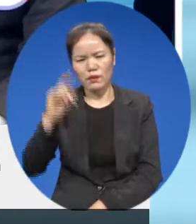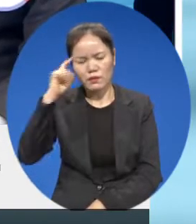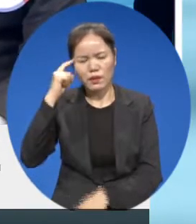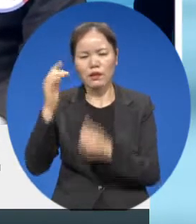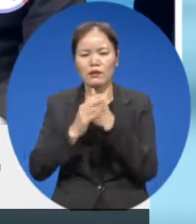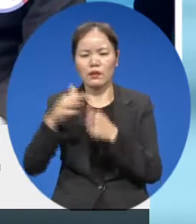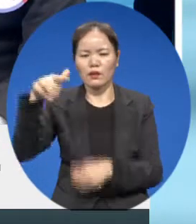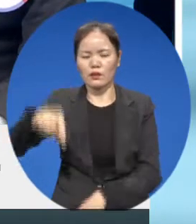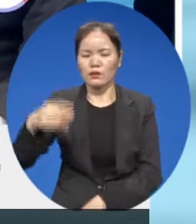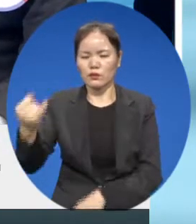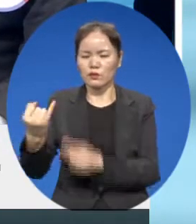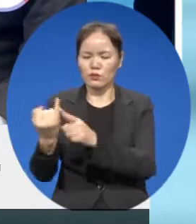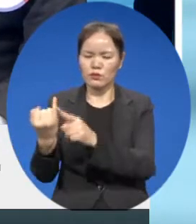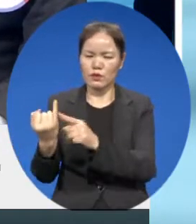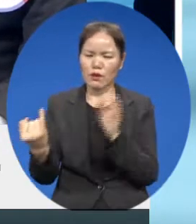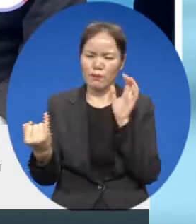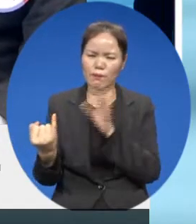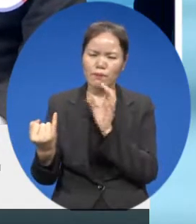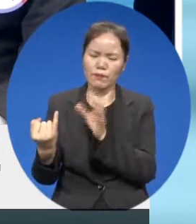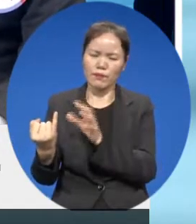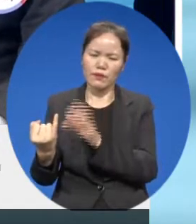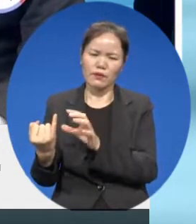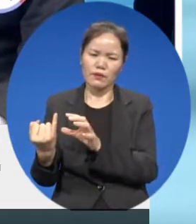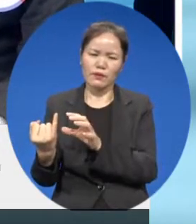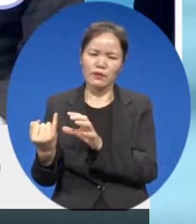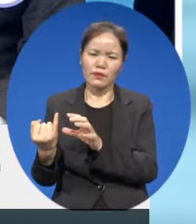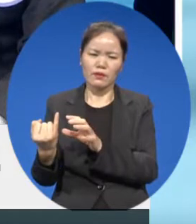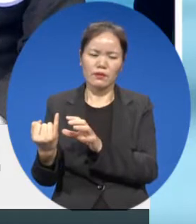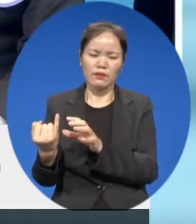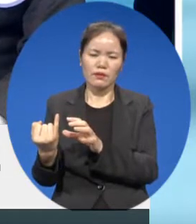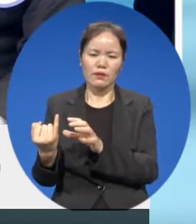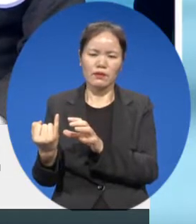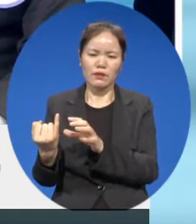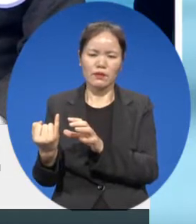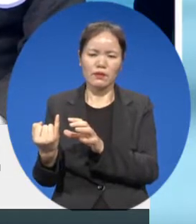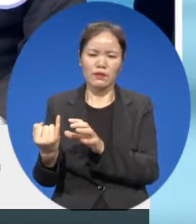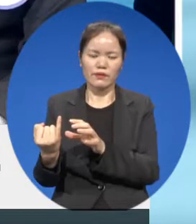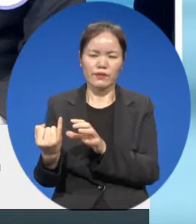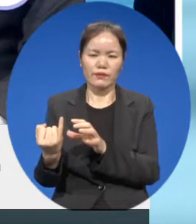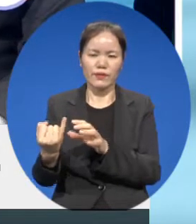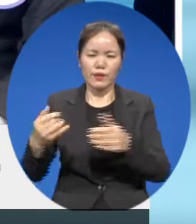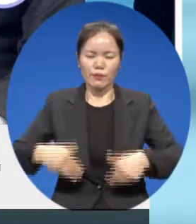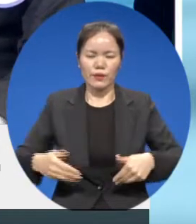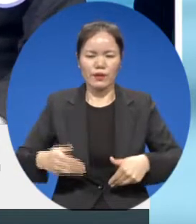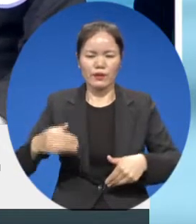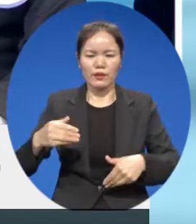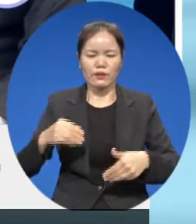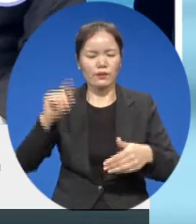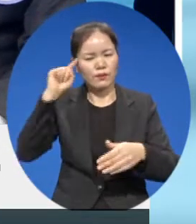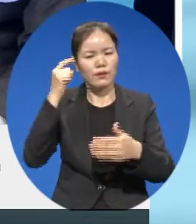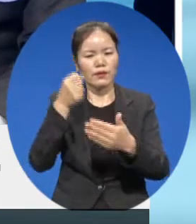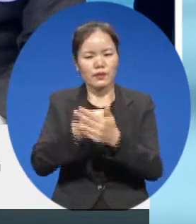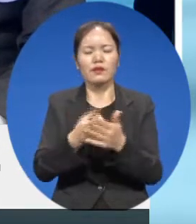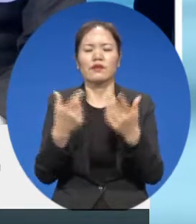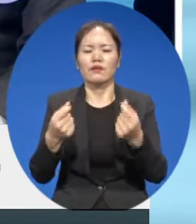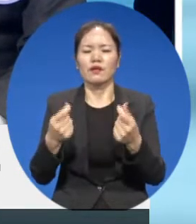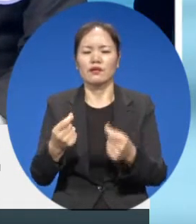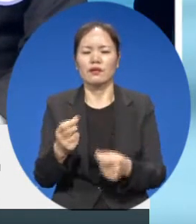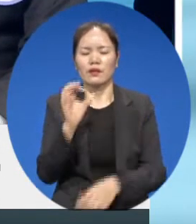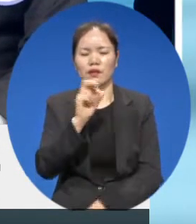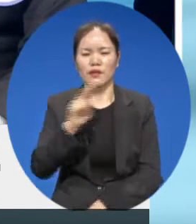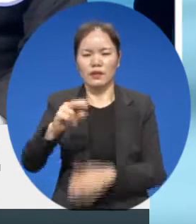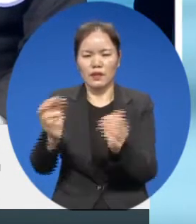집중할 타이밍 이라는 그런 정무적 개선에 끈 끝마친 것 같습니다 이 타이밍에서 지금 야권의 발언을 잘 돌아 보게 되면 뭐 분석을